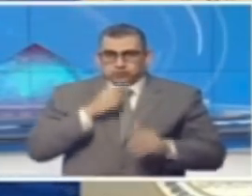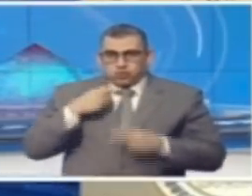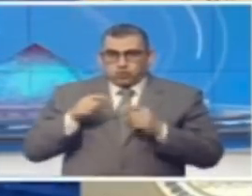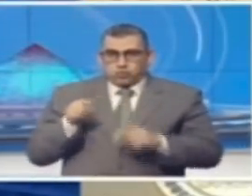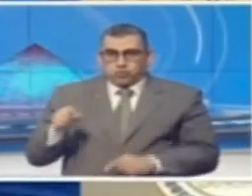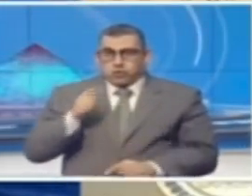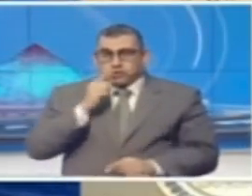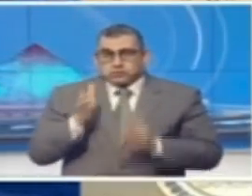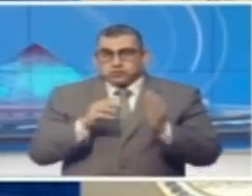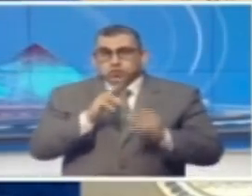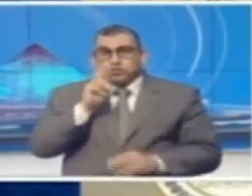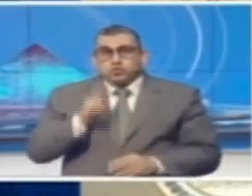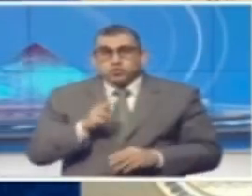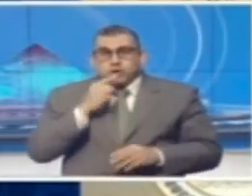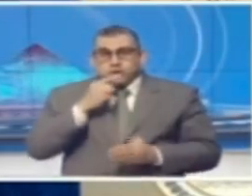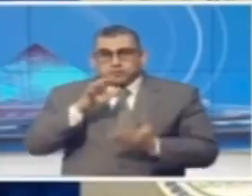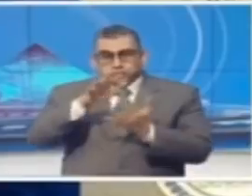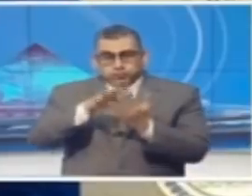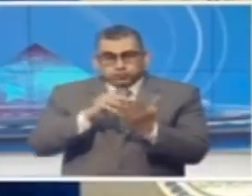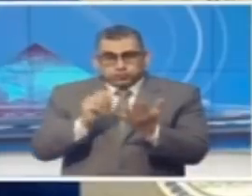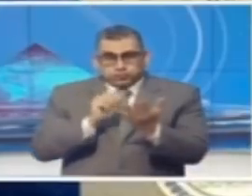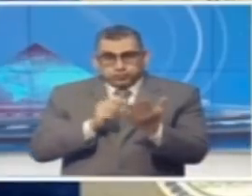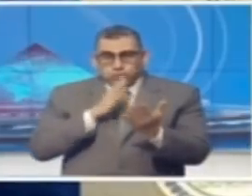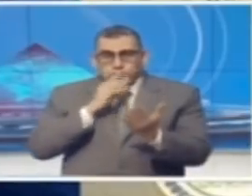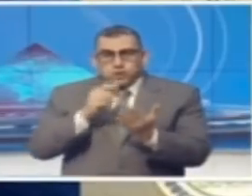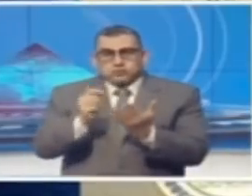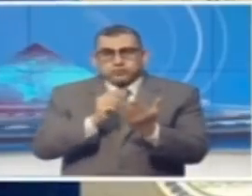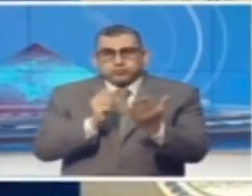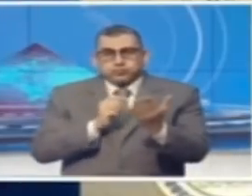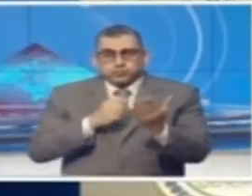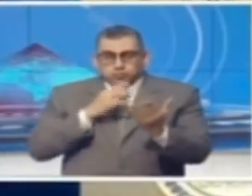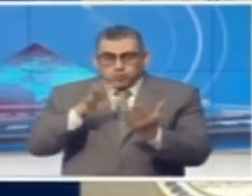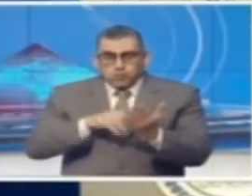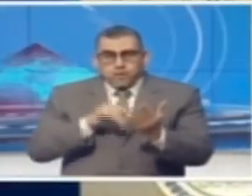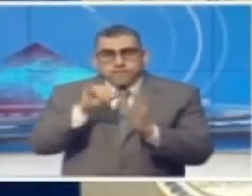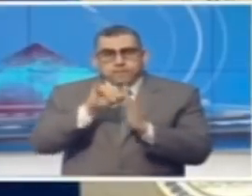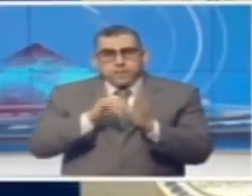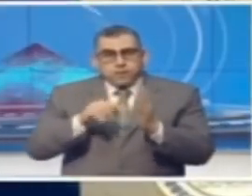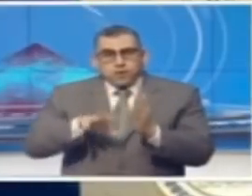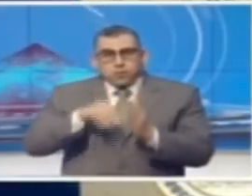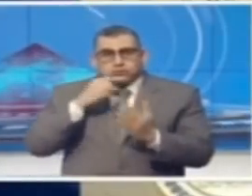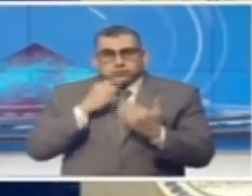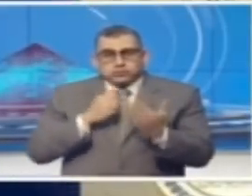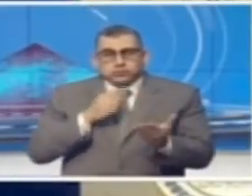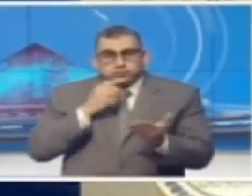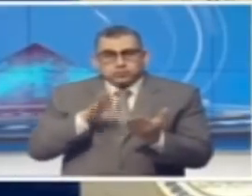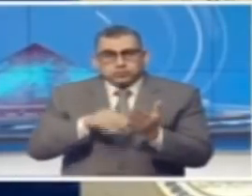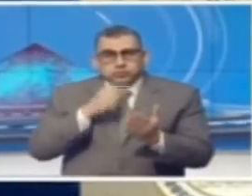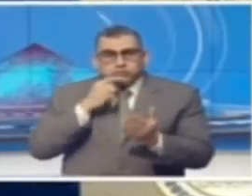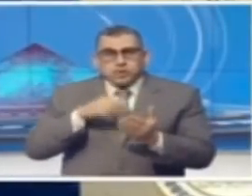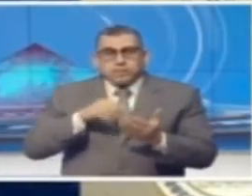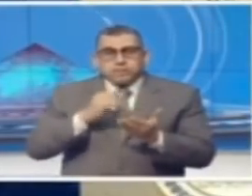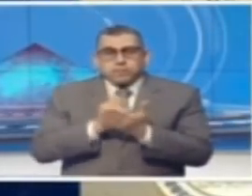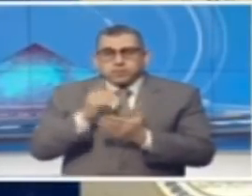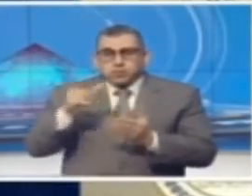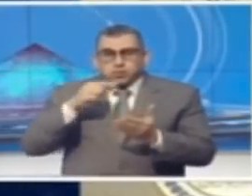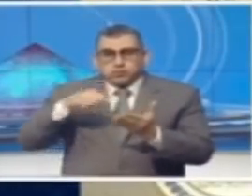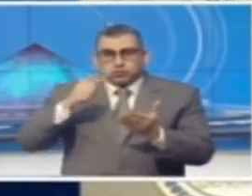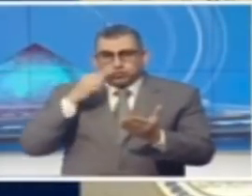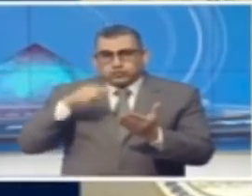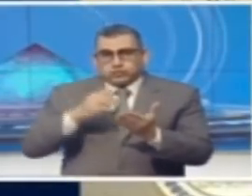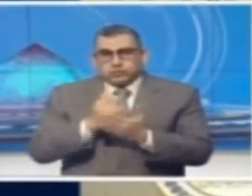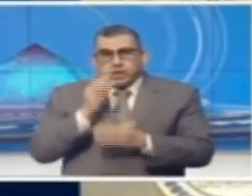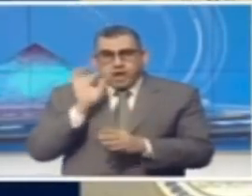بينما ستكون الأسئلة المقالية ورقية في بعض المواد ويتم وضعها وتصحيحها على مستوى المدرسة،